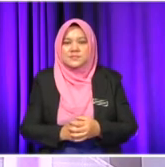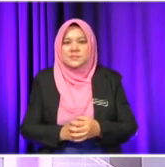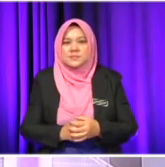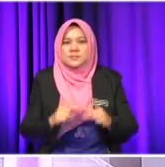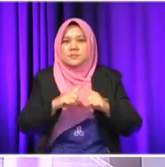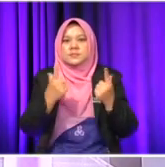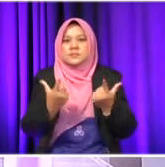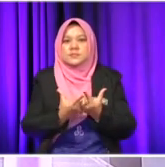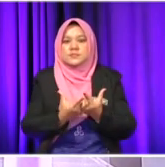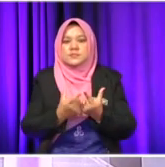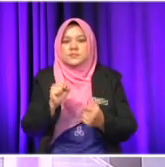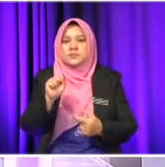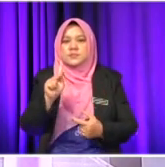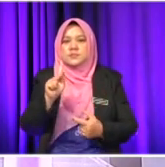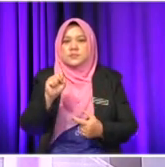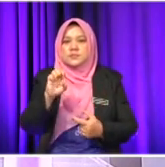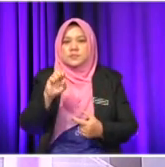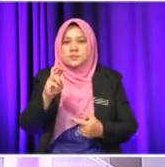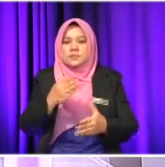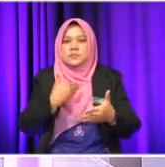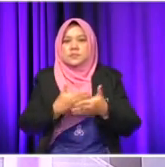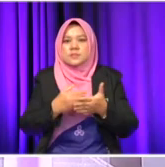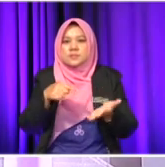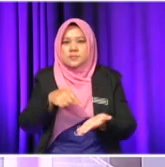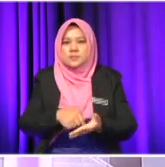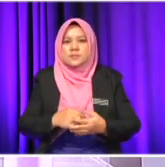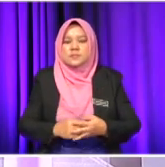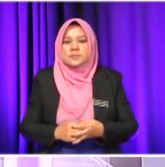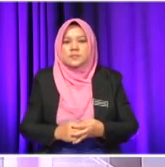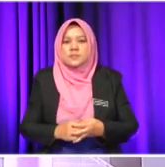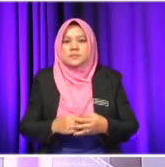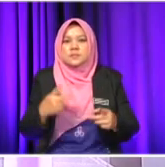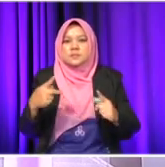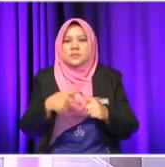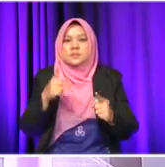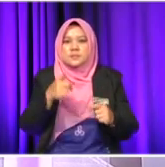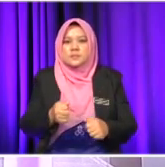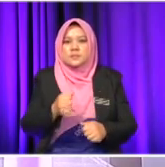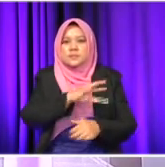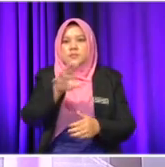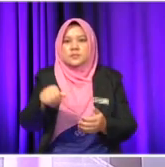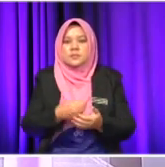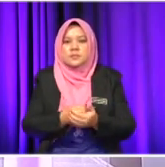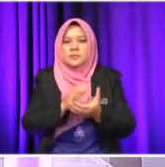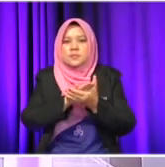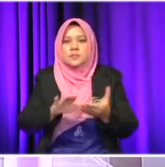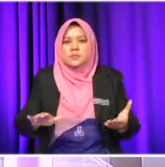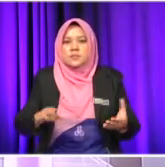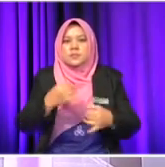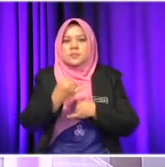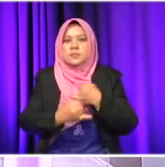sukses SPM 2022 benci sampai disini saja Oke kemudian semua saya ucapkan selamat